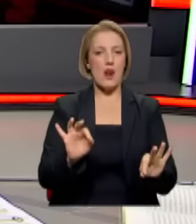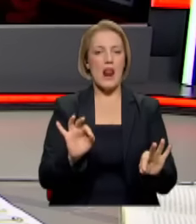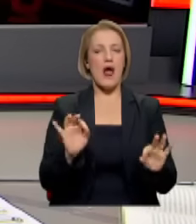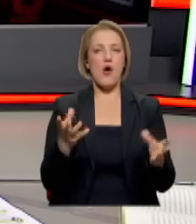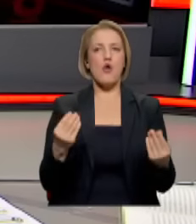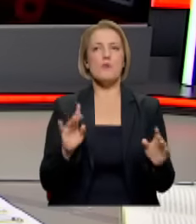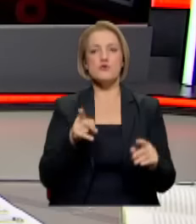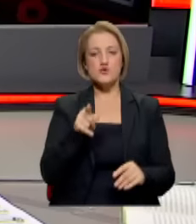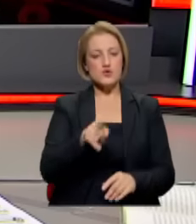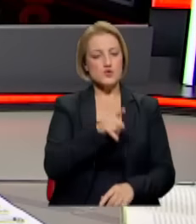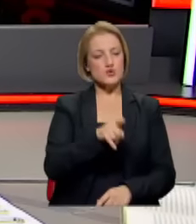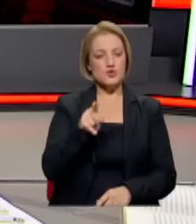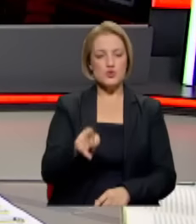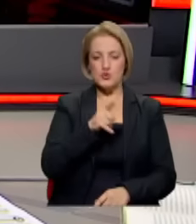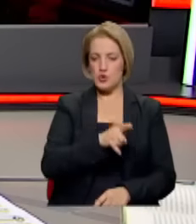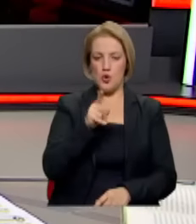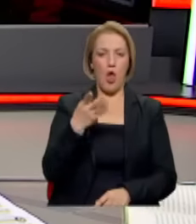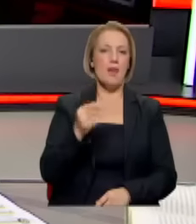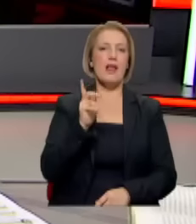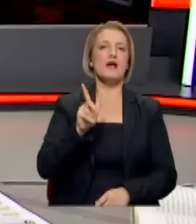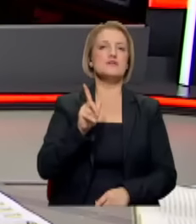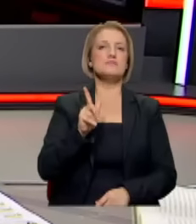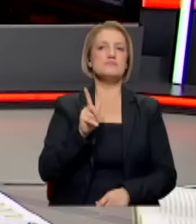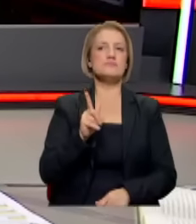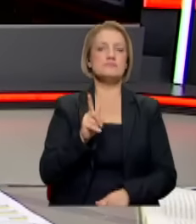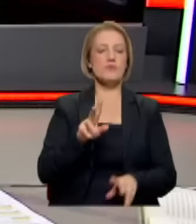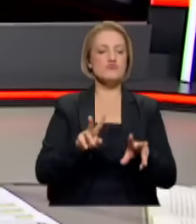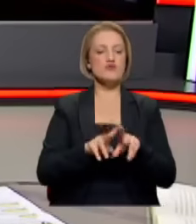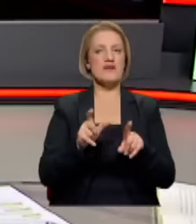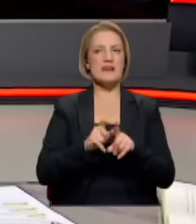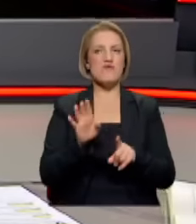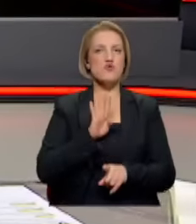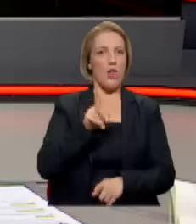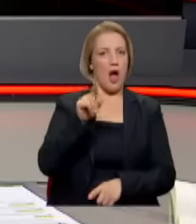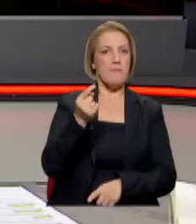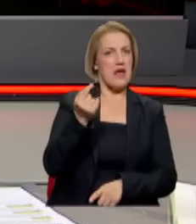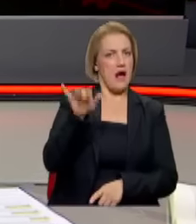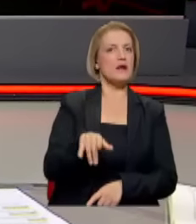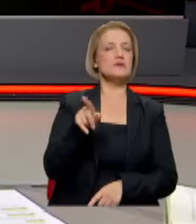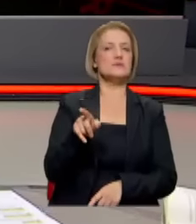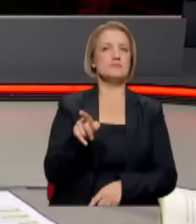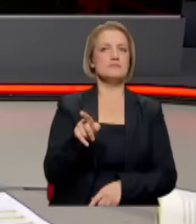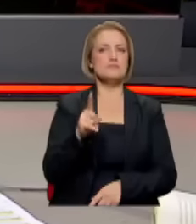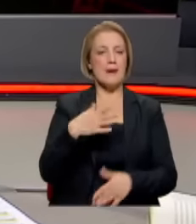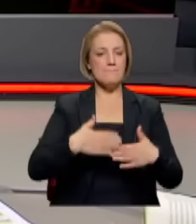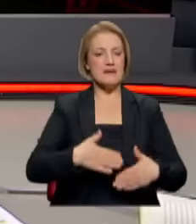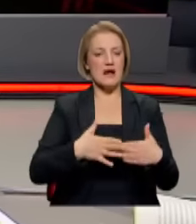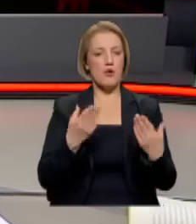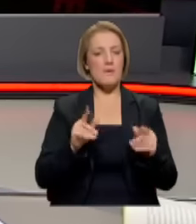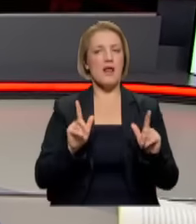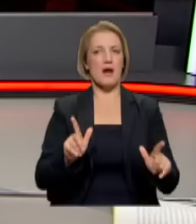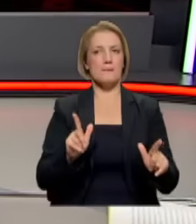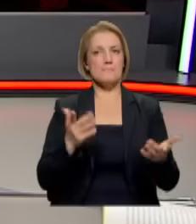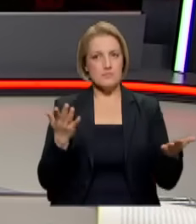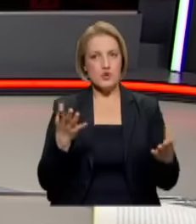olsun diye bir şart ortaya koyması lazım müsavat Dervişoğlu kısmen haklı bir pazarlık olması lazım